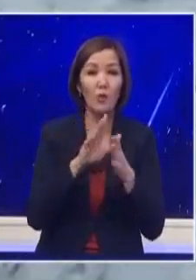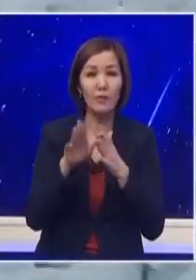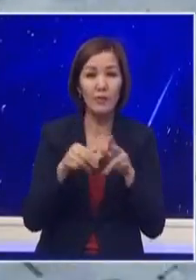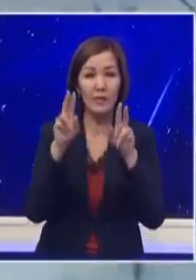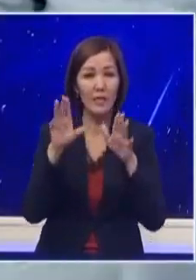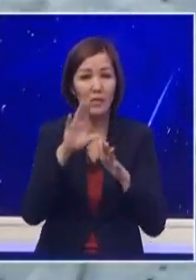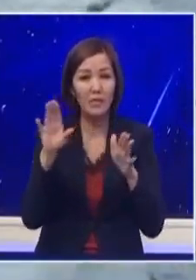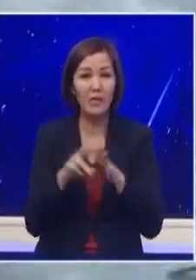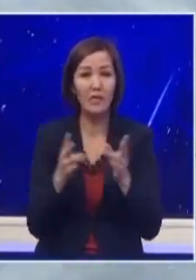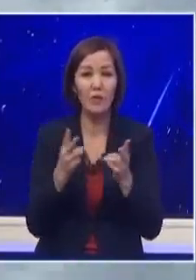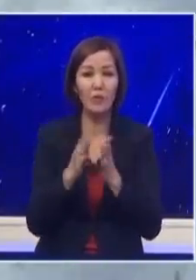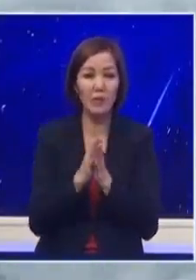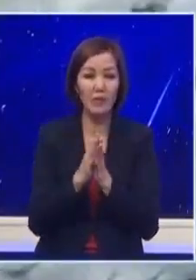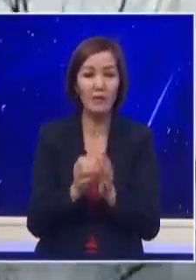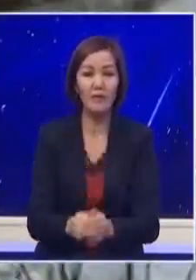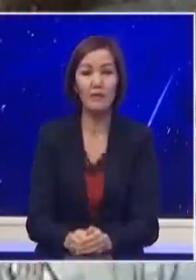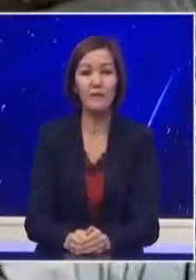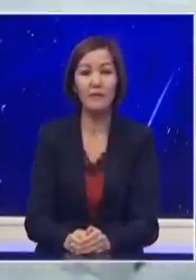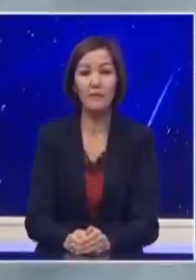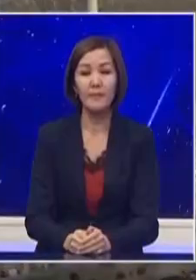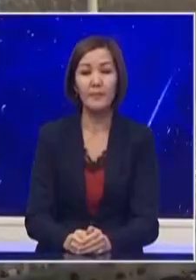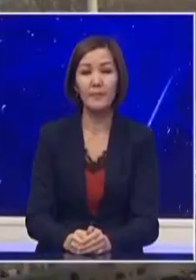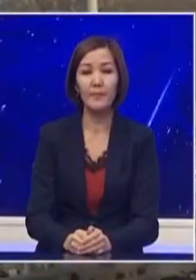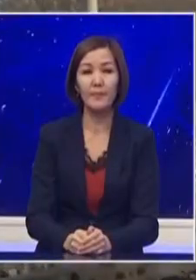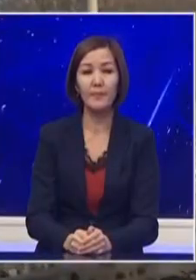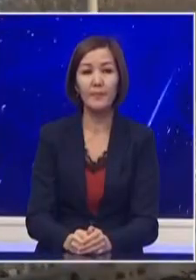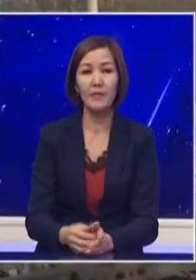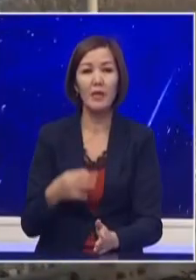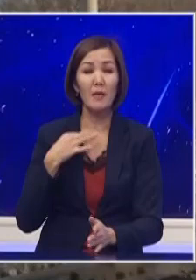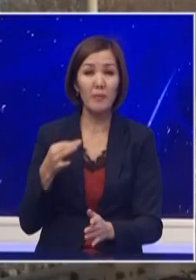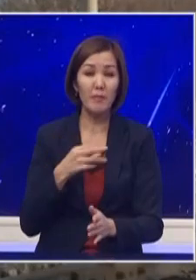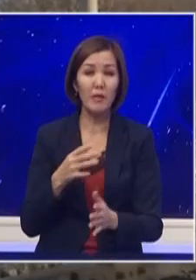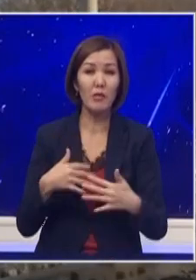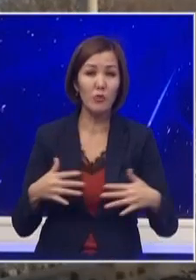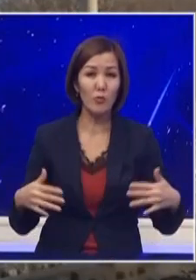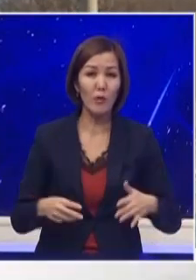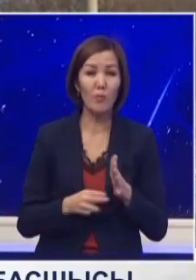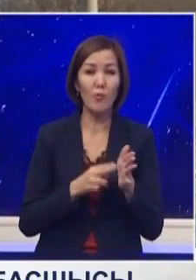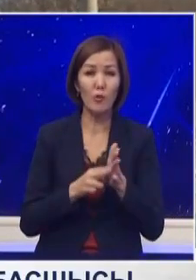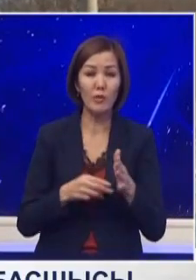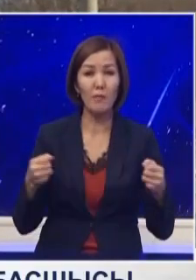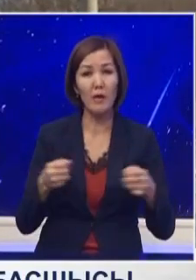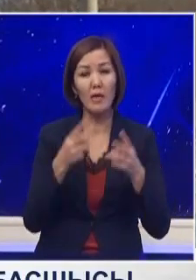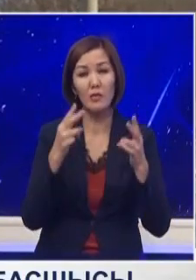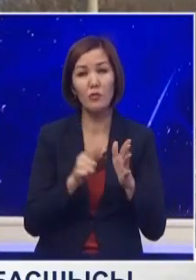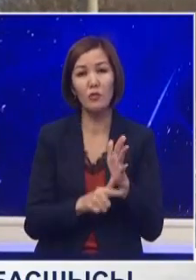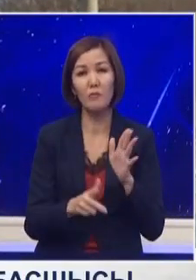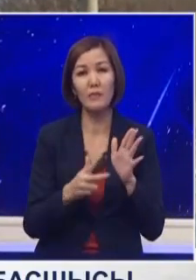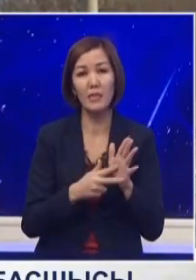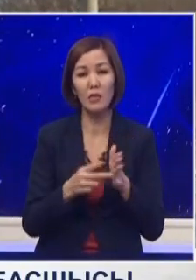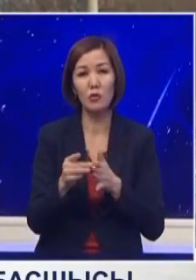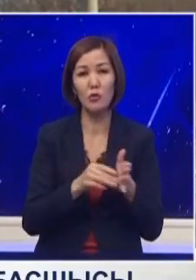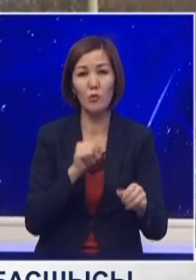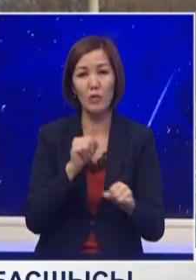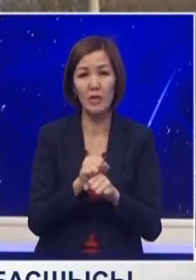ережелерін сақтаса дейді жауапты мамандар. Бей-берекет жүрген малдың пойыз жолға шығып кетуінің арқасында 78 экстренн тармау жайын